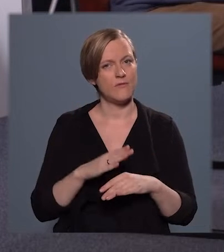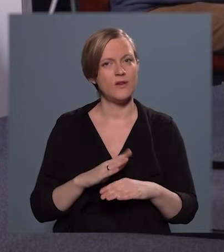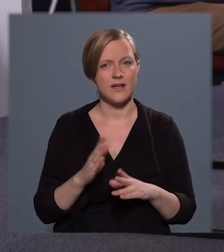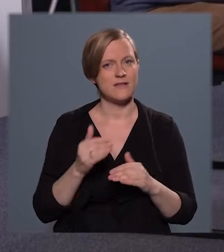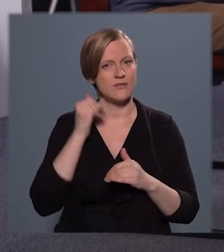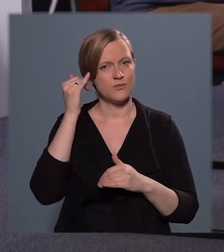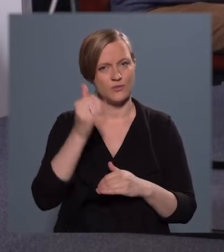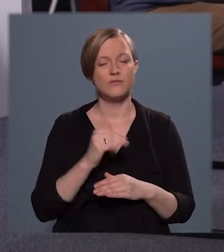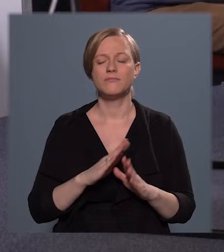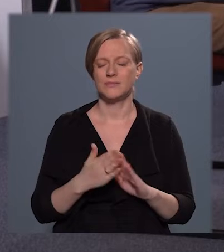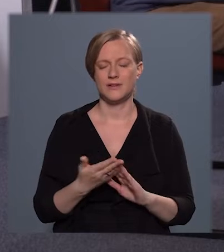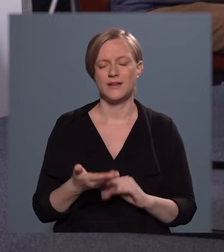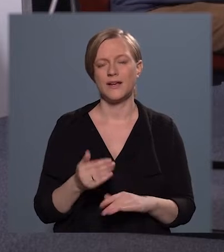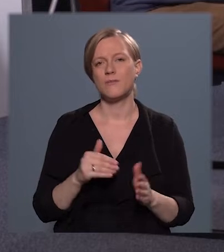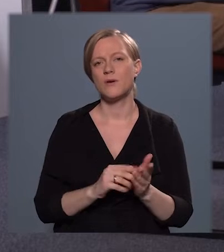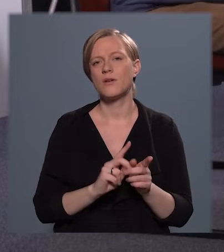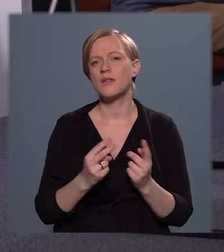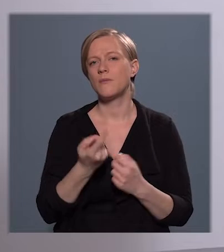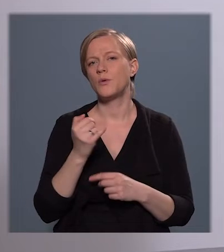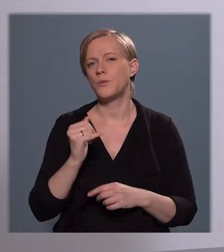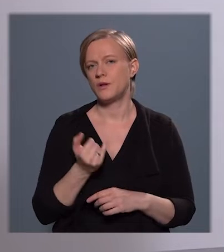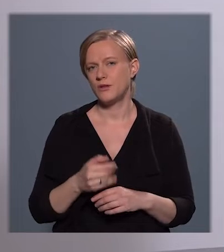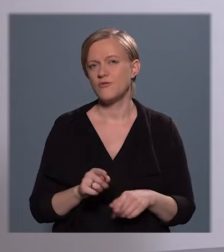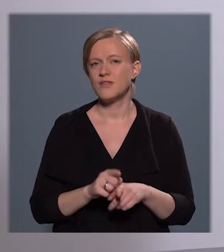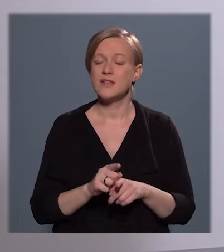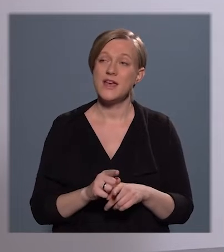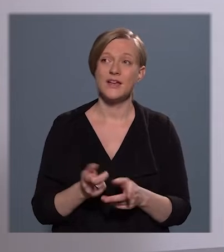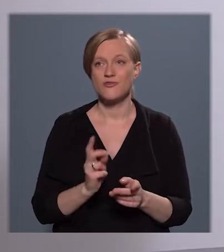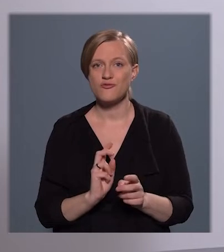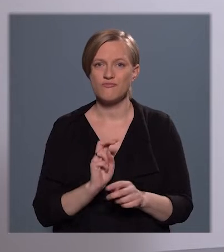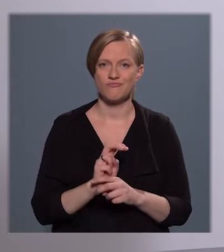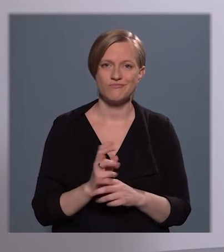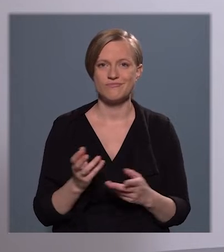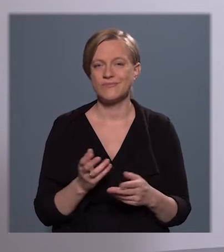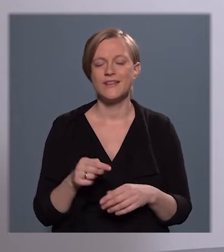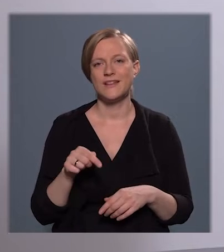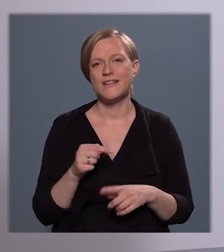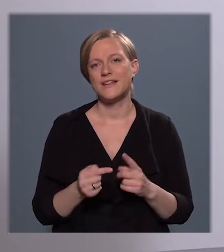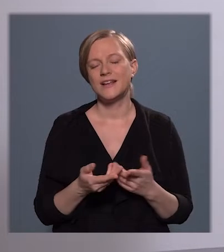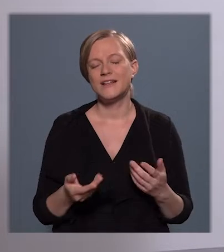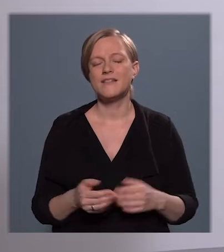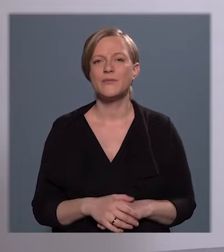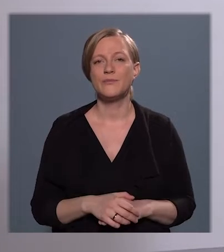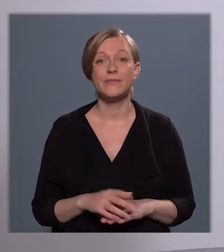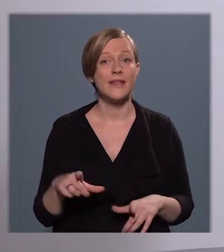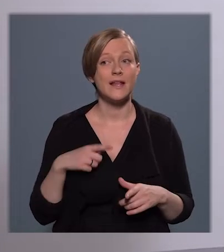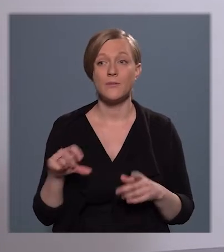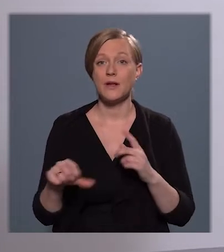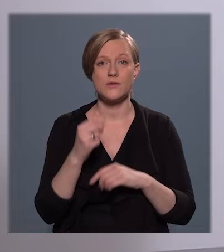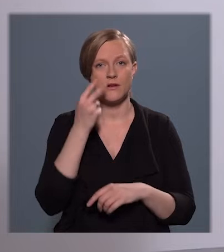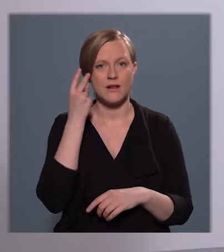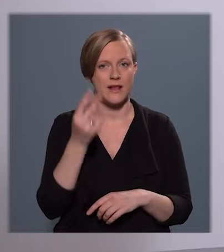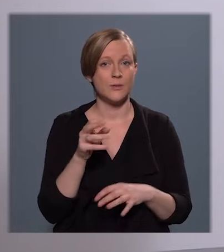út. Mindenképpen, még olyan szempontból is, ami egy ilyen kis színes a végére ennek a résznek esetleg, hogy életemben először